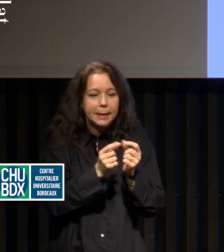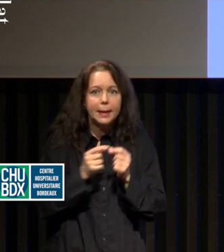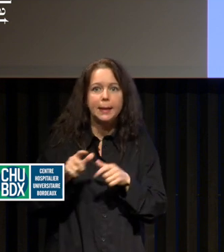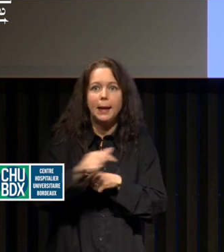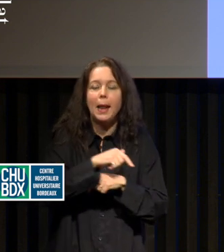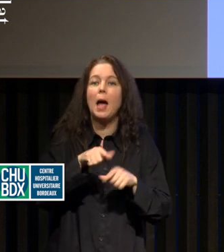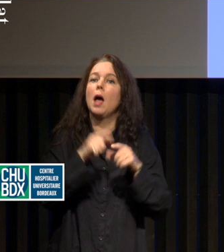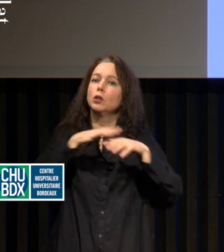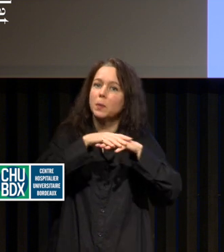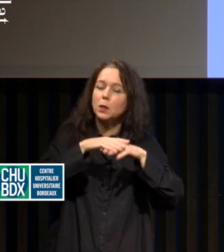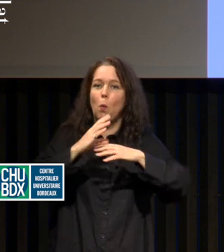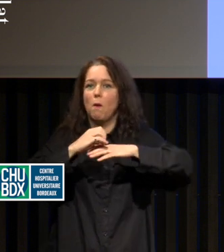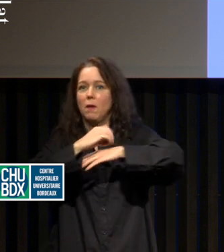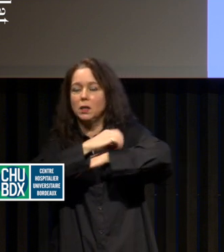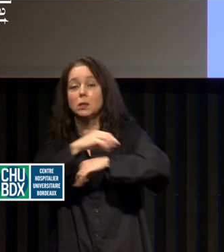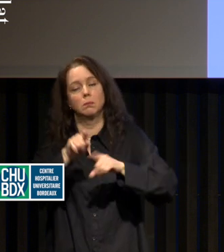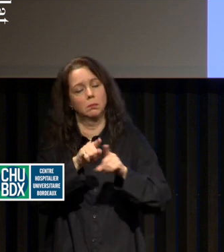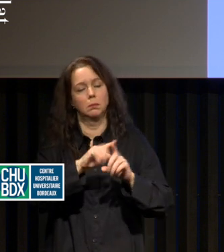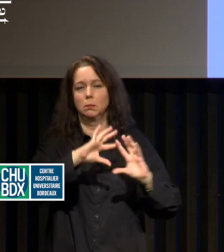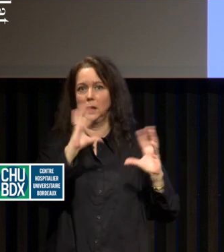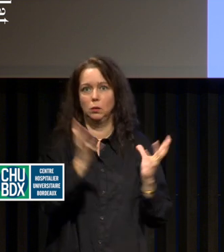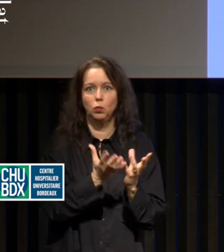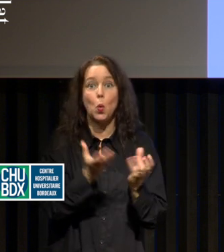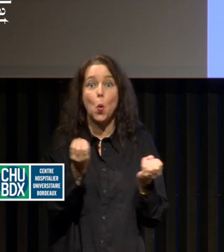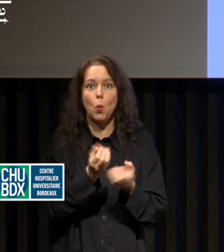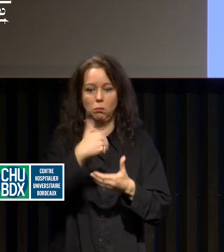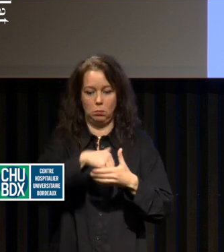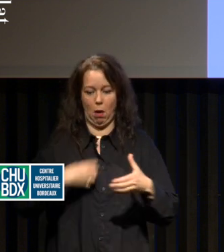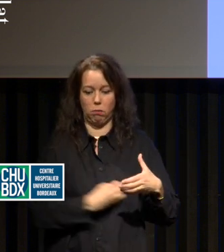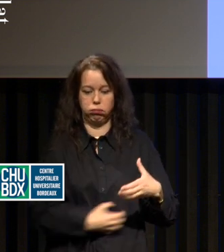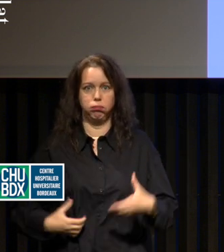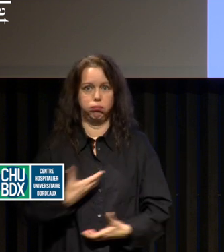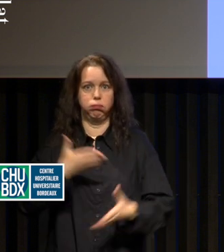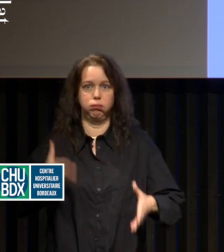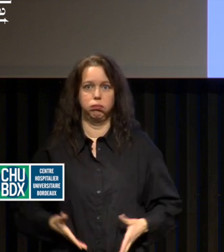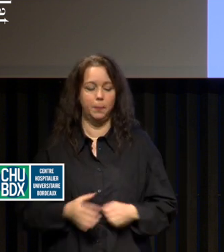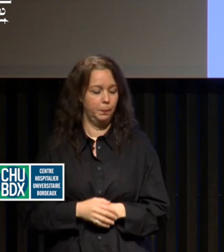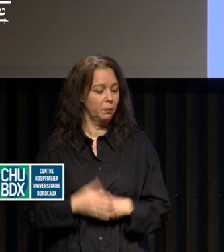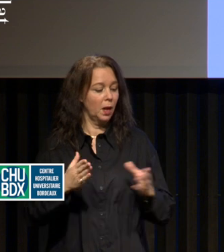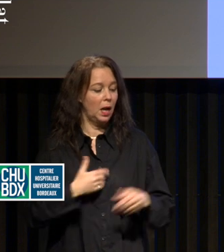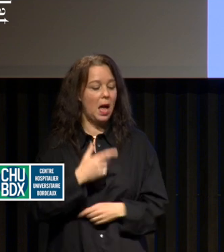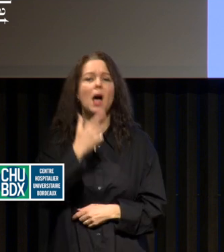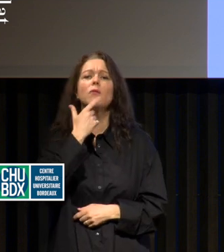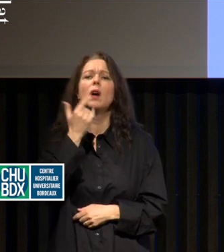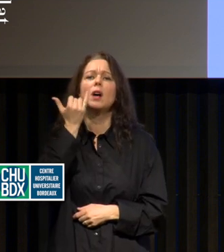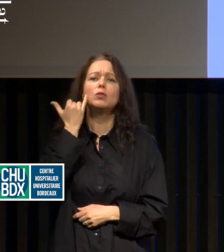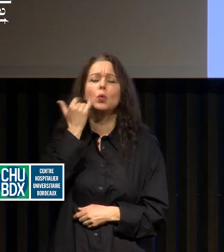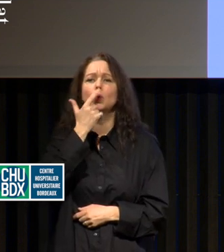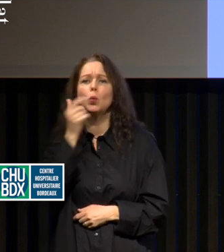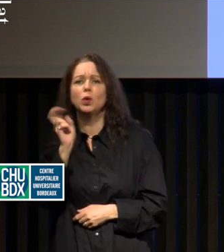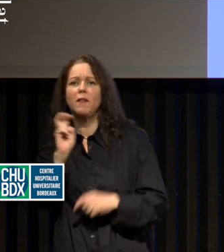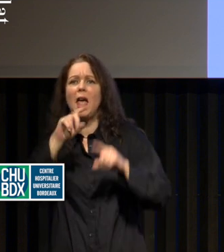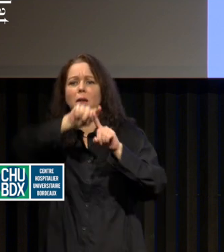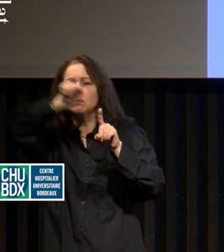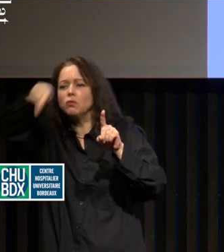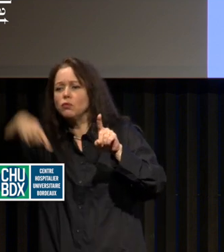les champignons et les phages, mais surtout les espèces bactériennes qui sont présentes dans le tube digestif. Alors, les grandes familles, elles sont là en rouge, en jaune et en vert, la Bacteroidetes, Firmicutes